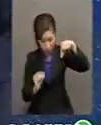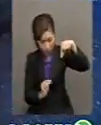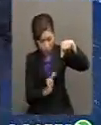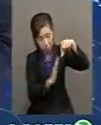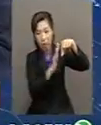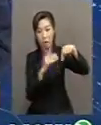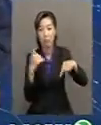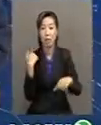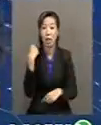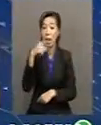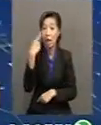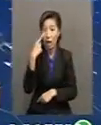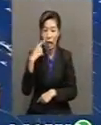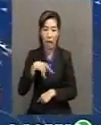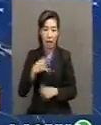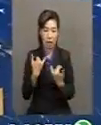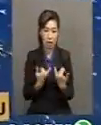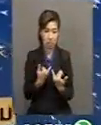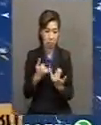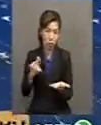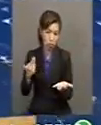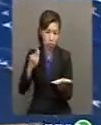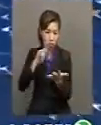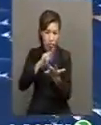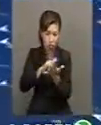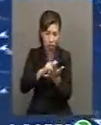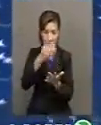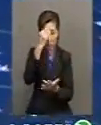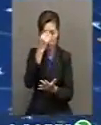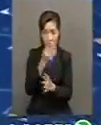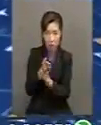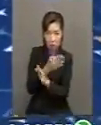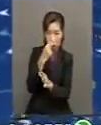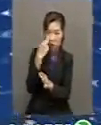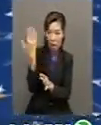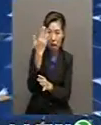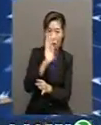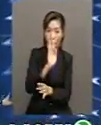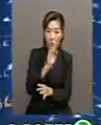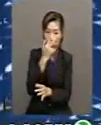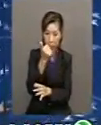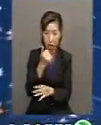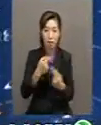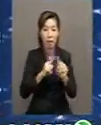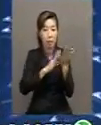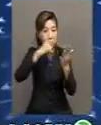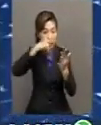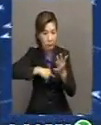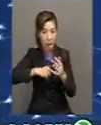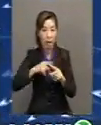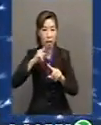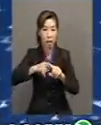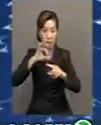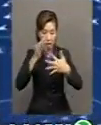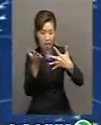ปุ่นด้วยใครที่จะเดินทางในช่วงนี้ต้องตรวจสอบสภาพอากาศอย่างใกล้ชิดนะครับในขณะที่ประเทศไทยในช่วงของกลางเดือน